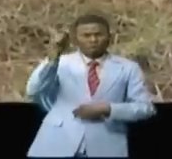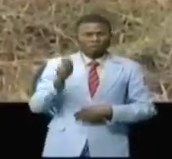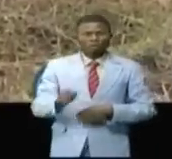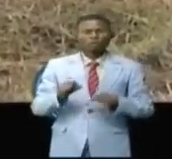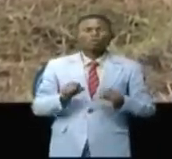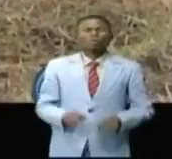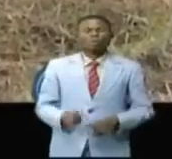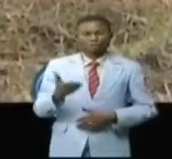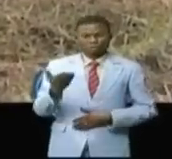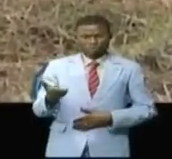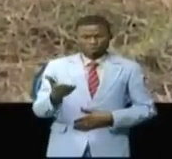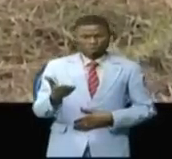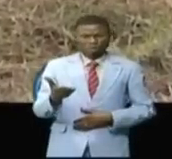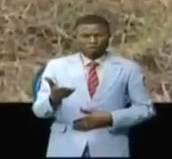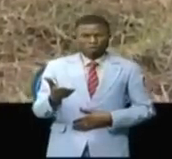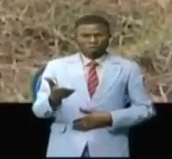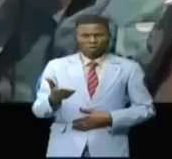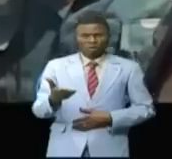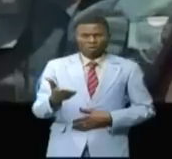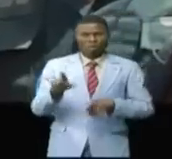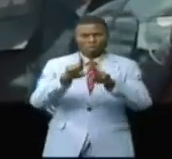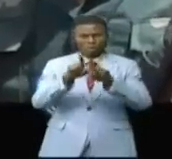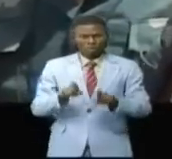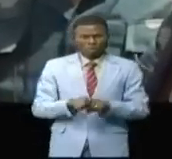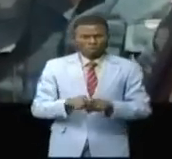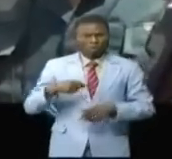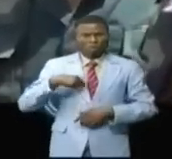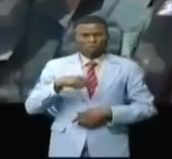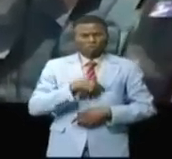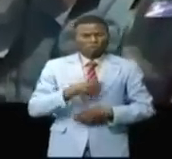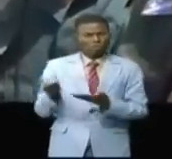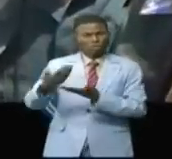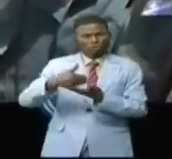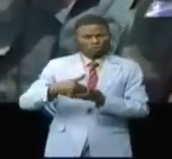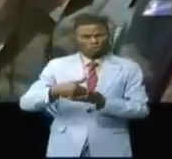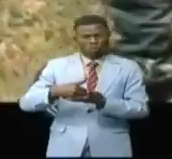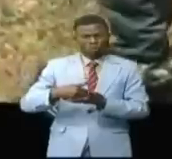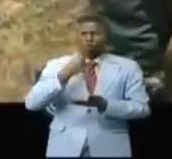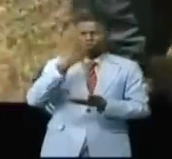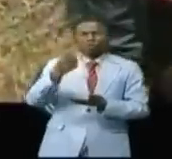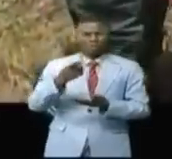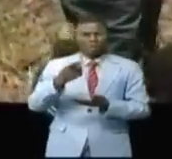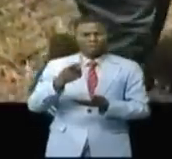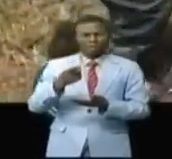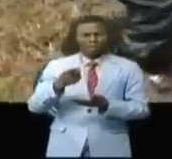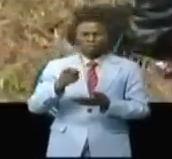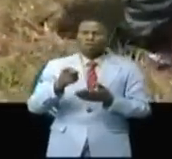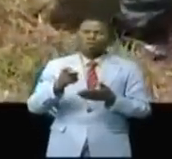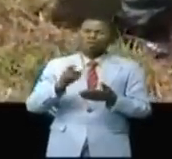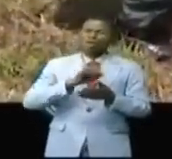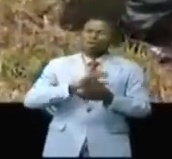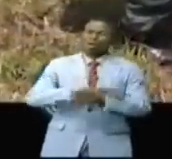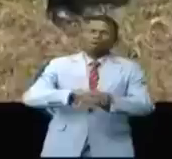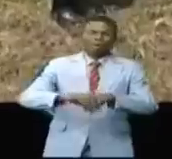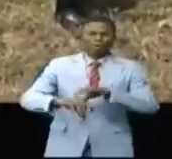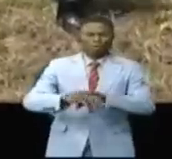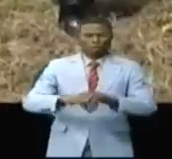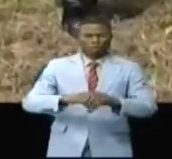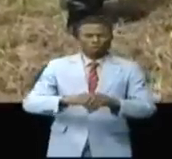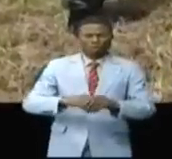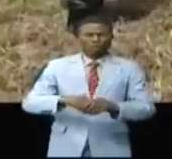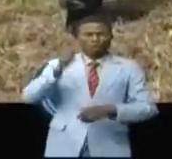militaires des unités et nous ne pouvons pas à rentrer sans rendre les hommages à nos